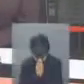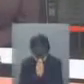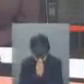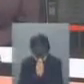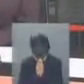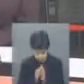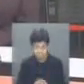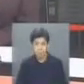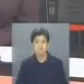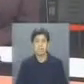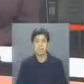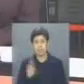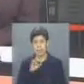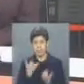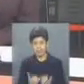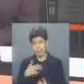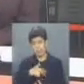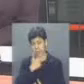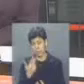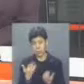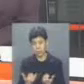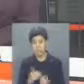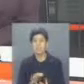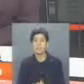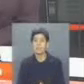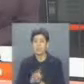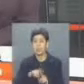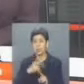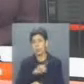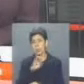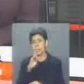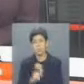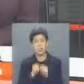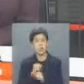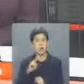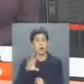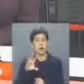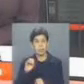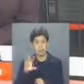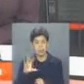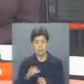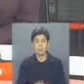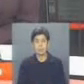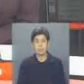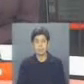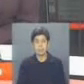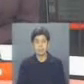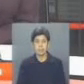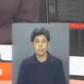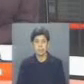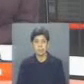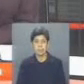วัสดีค่ะ สวัสดีค่ะข่าวเที่ยงไทย PBS นะคะวันนี้7กุมภาพันธ์2555ดิฉันพึ่งนภาคล่องพยาบาลและคุณพรวดีลาธนา